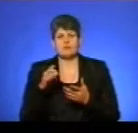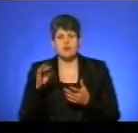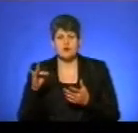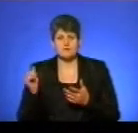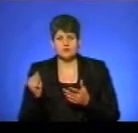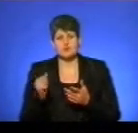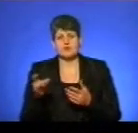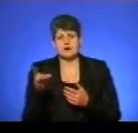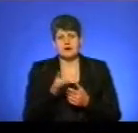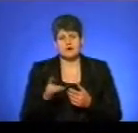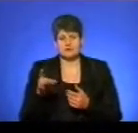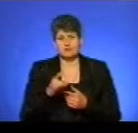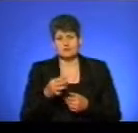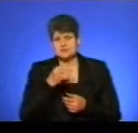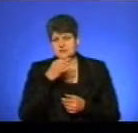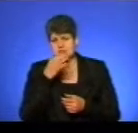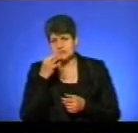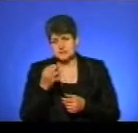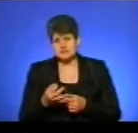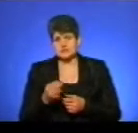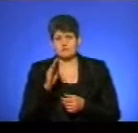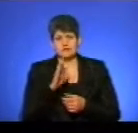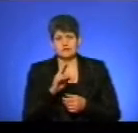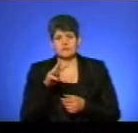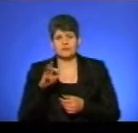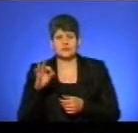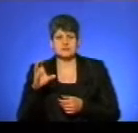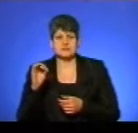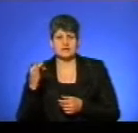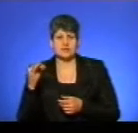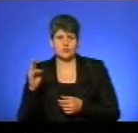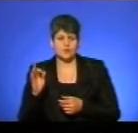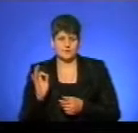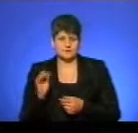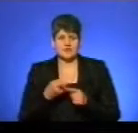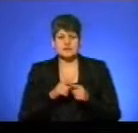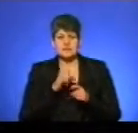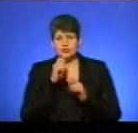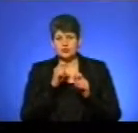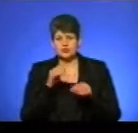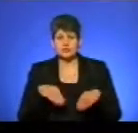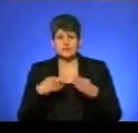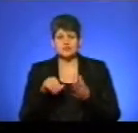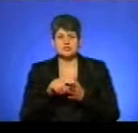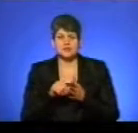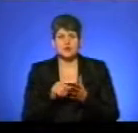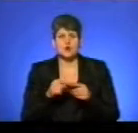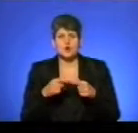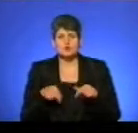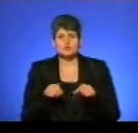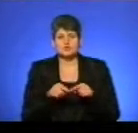наказний отаман Тернопільського коша українського козацтва Володимир Мосейко. Ці подарунки передали члени обласної спілки